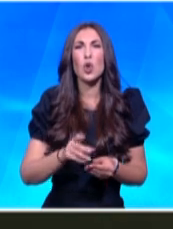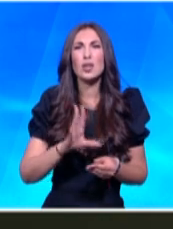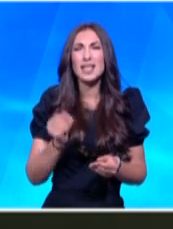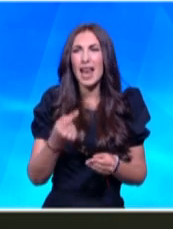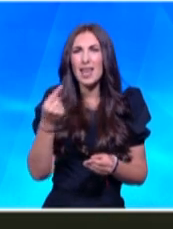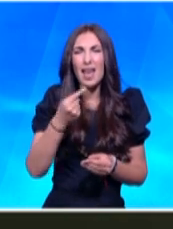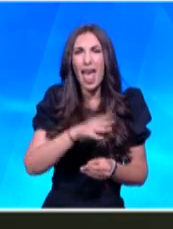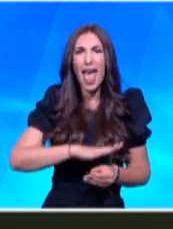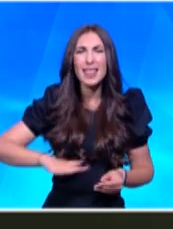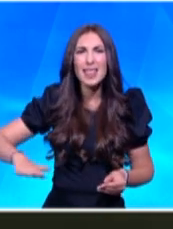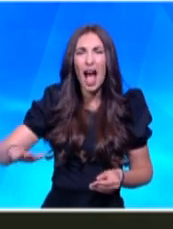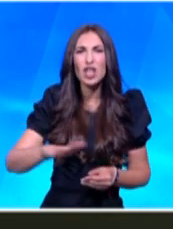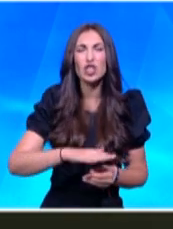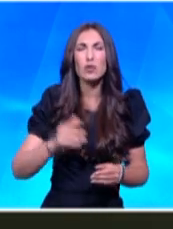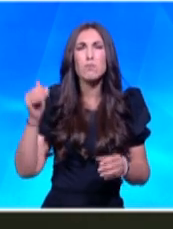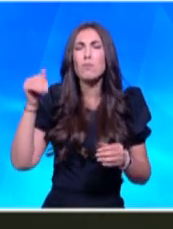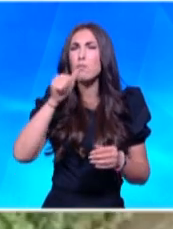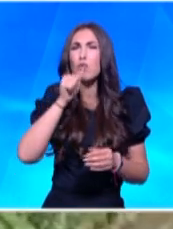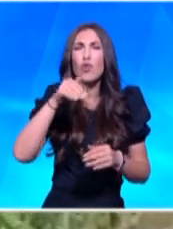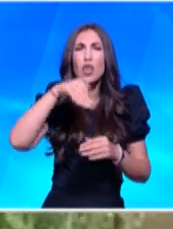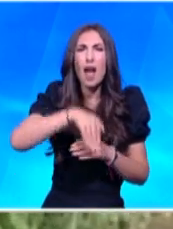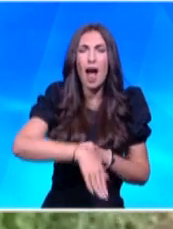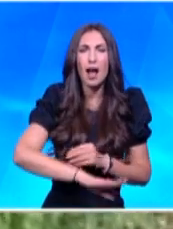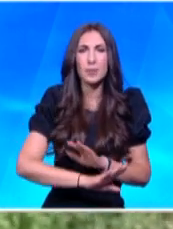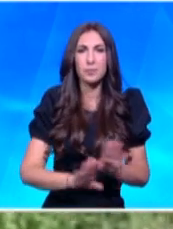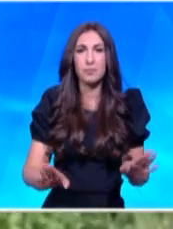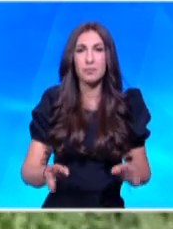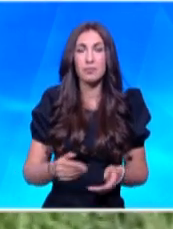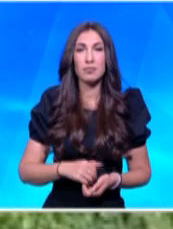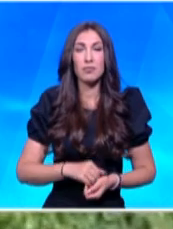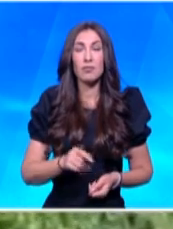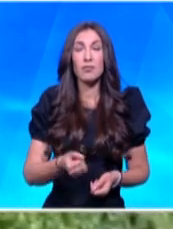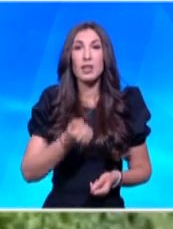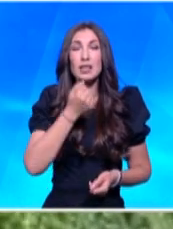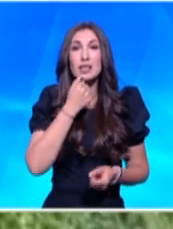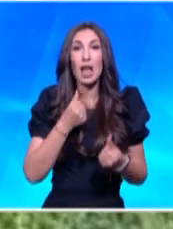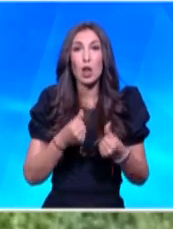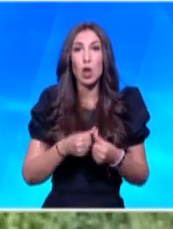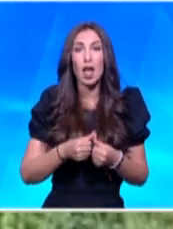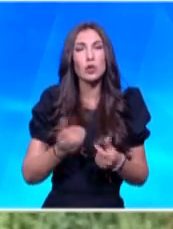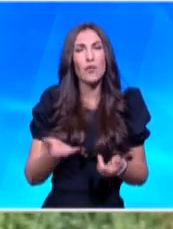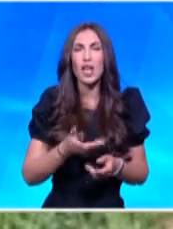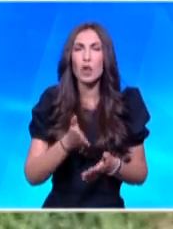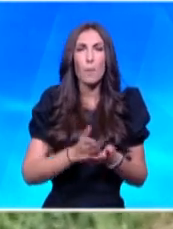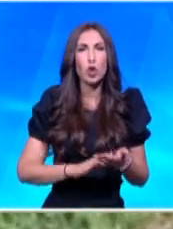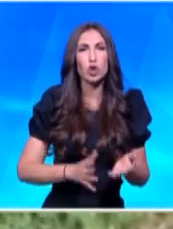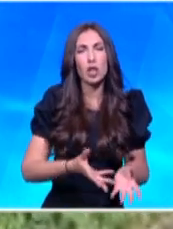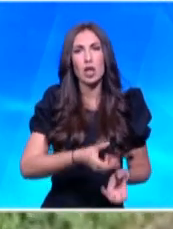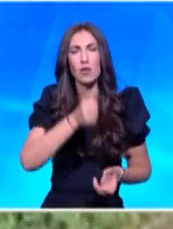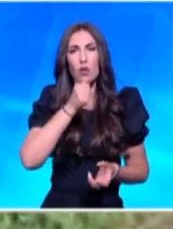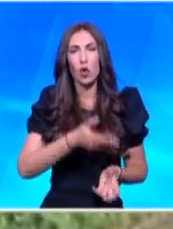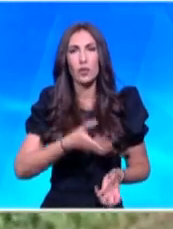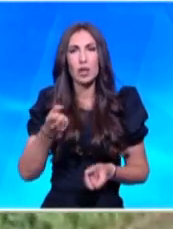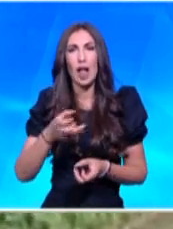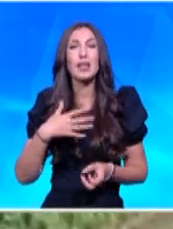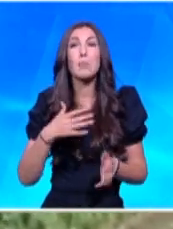етаж, всичко е потънало в вода. Ситуацията в село Лозенец вече почти е овладяна. Има много хотели обаче,